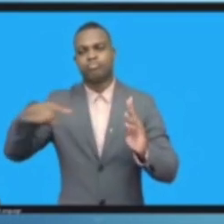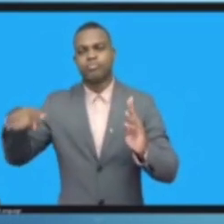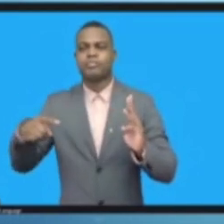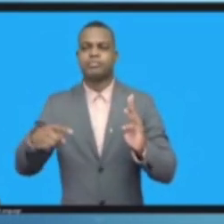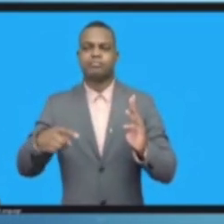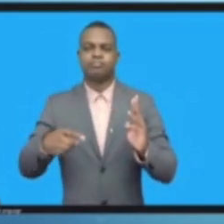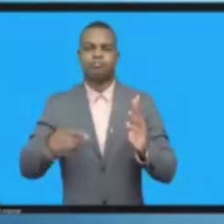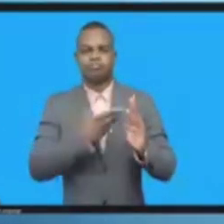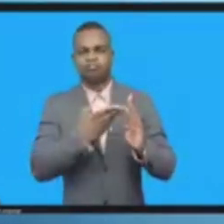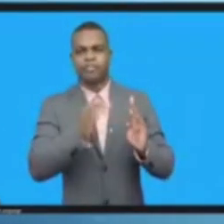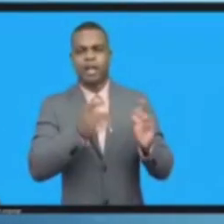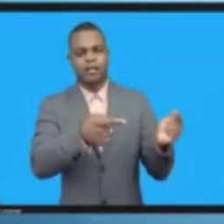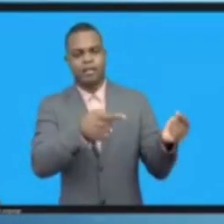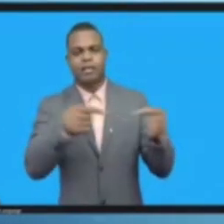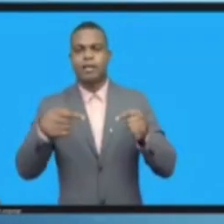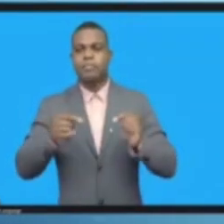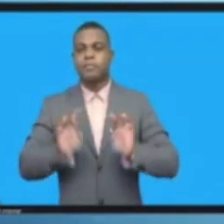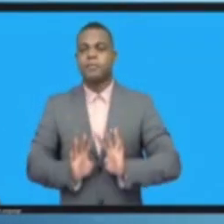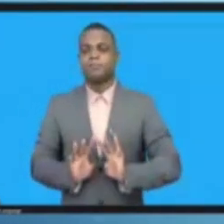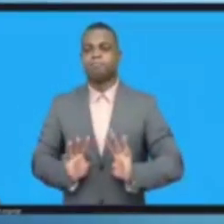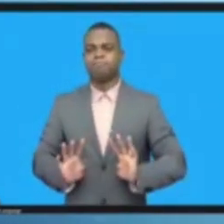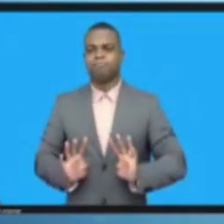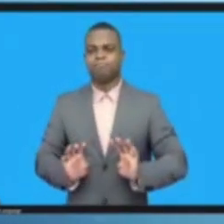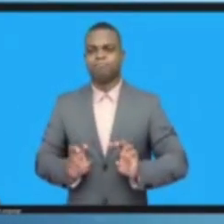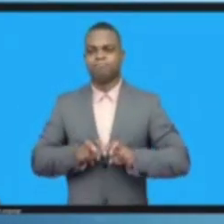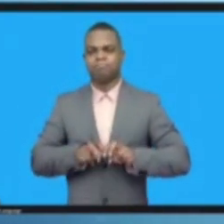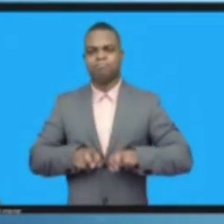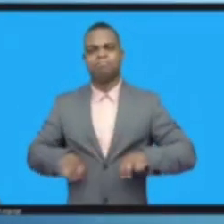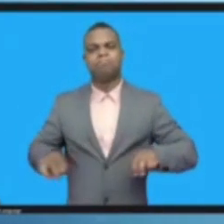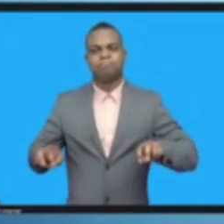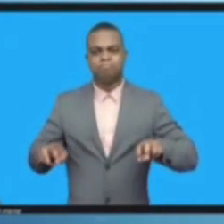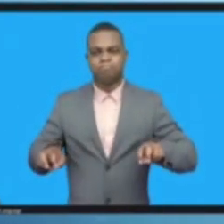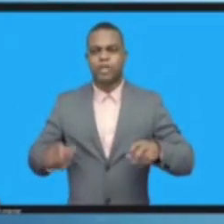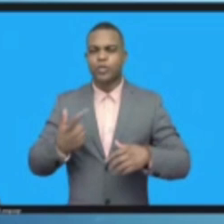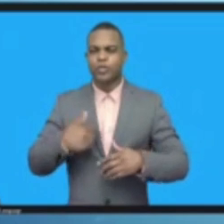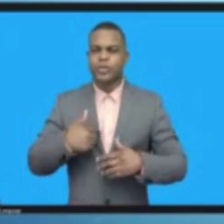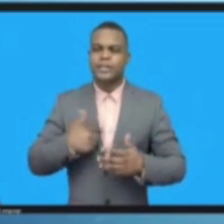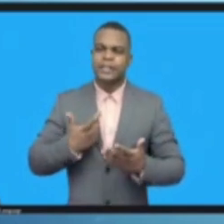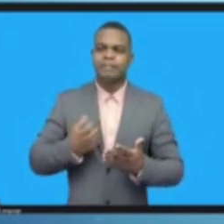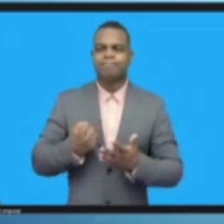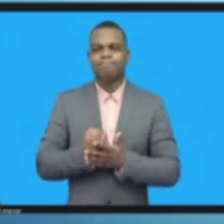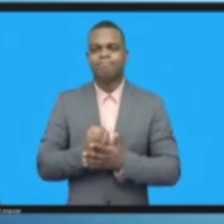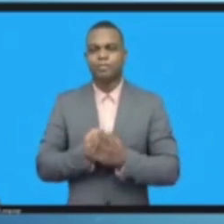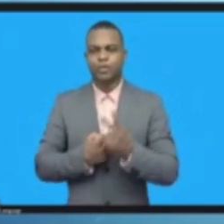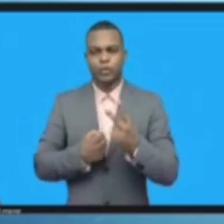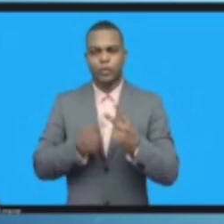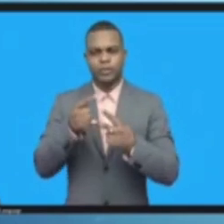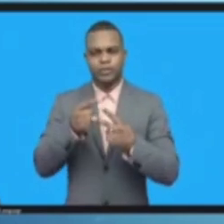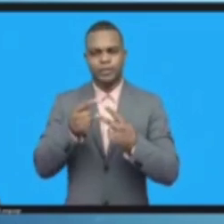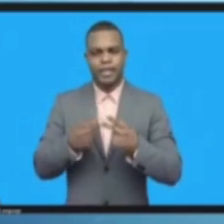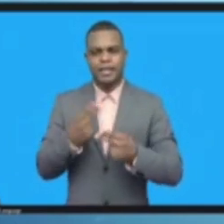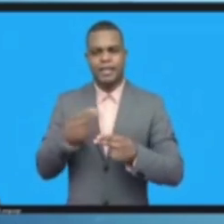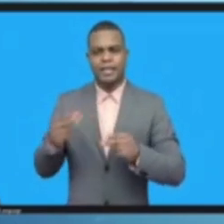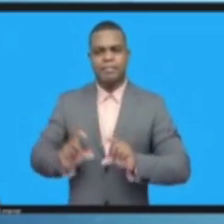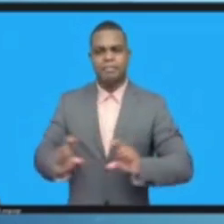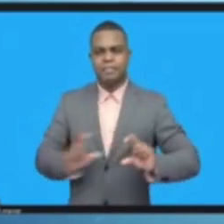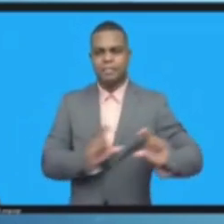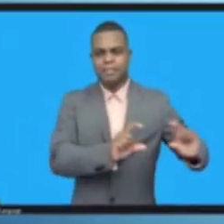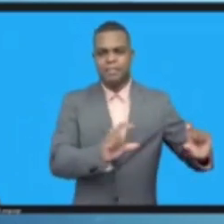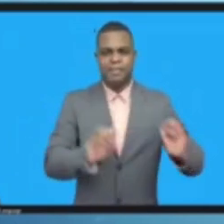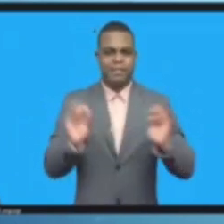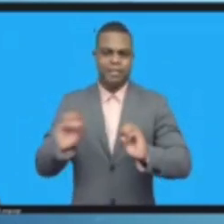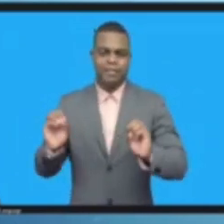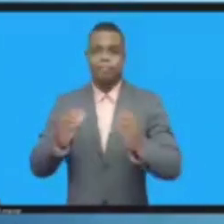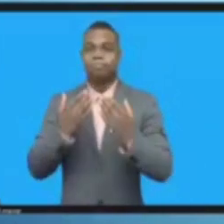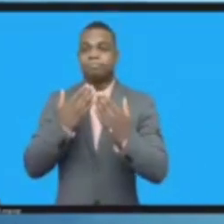l'hôte. Je pense que c'est l'une des meilleures cérémonies d'ouverture. Nous avons commencé à temps, nous avons fini à temps.